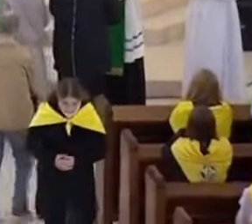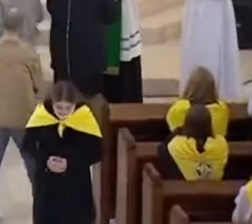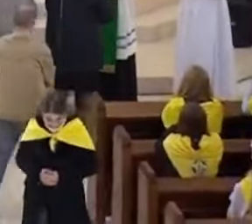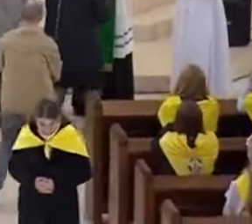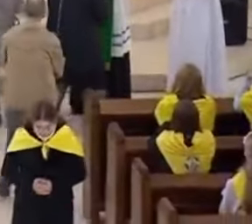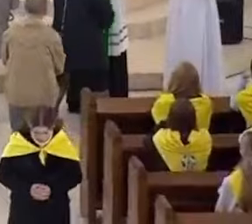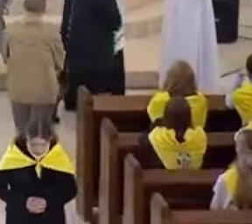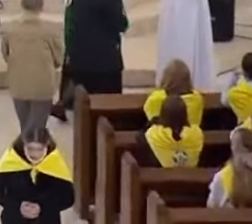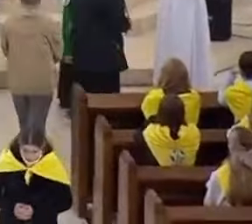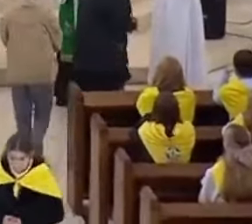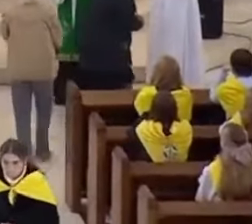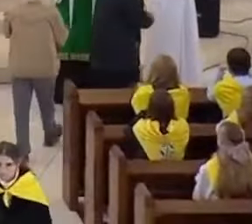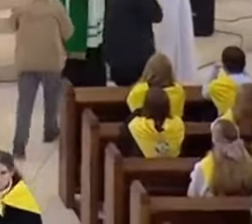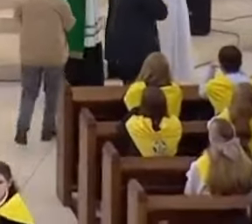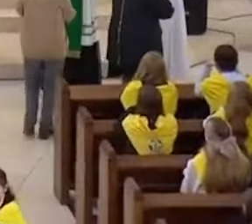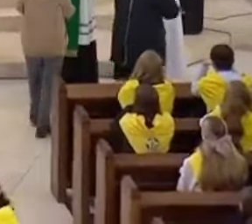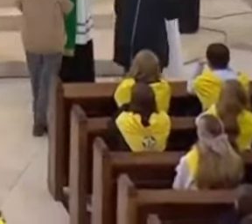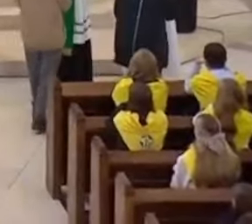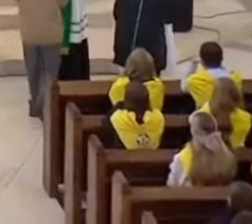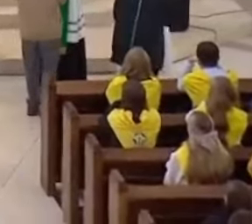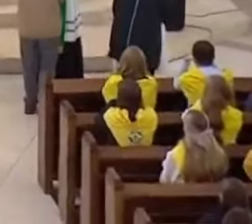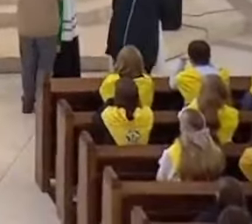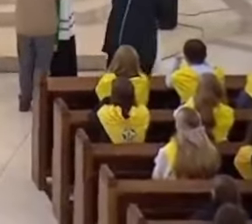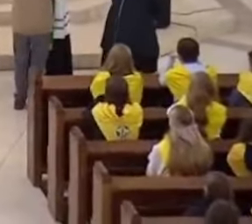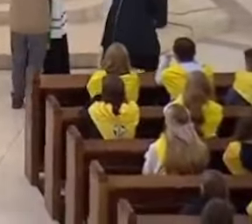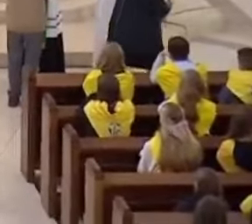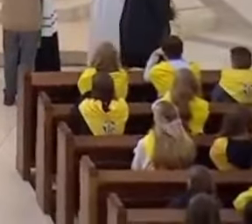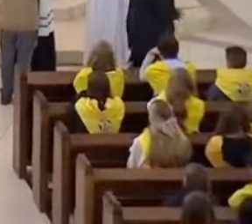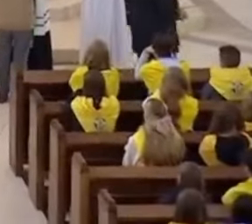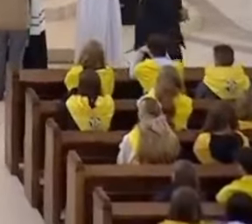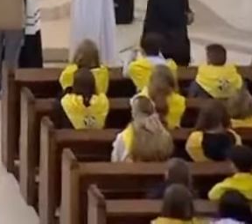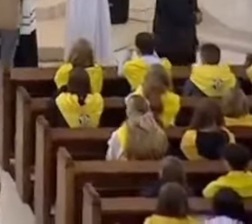do stołu swojego